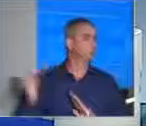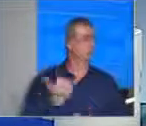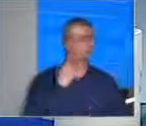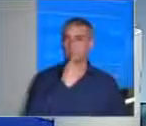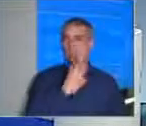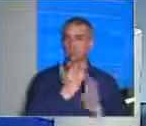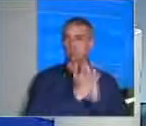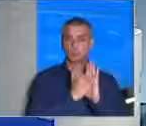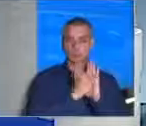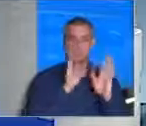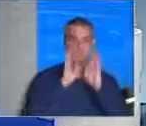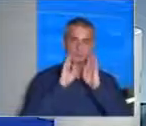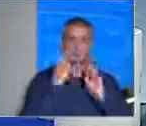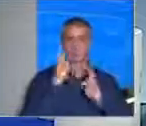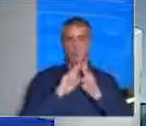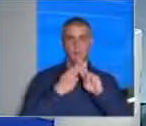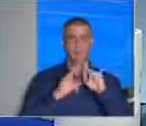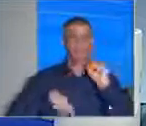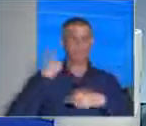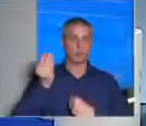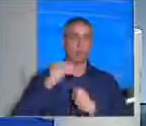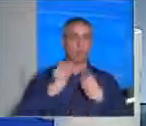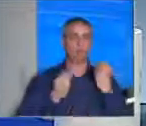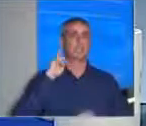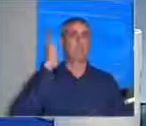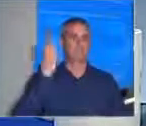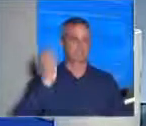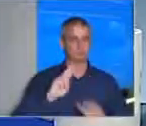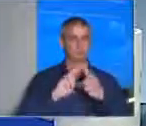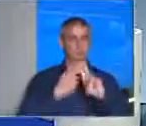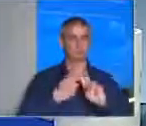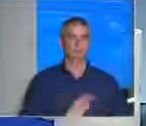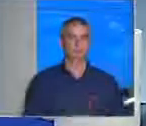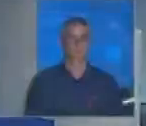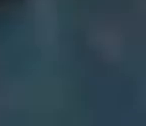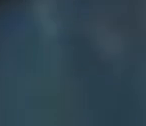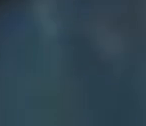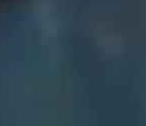עת ביוטיוב וגם בפייסבוק. נהיה כאן בשבוע הבא עם עוד משחק חוץ. להתראות.